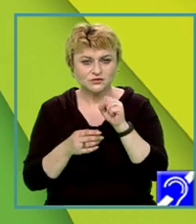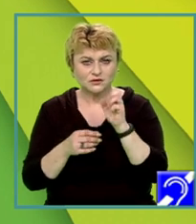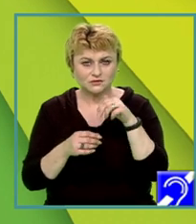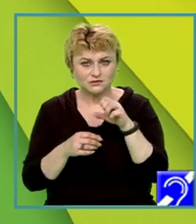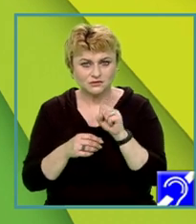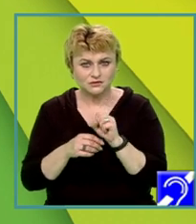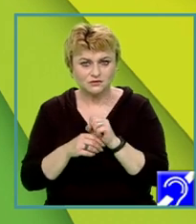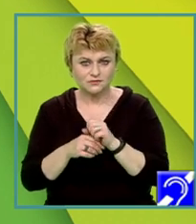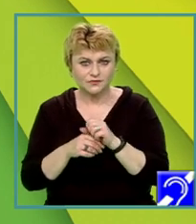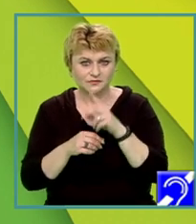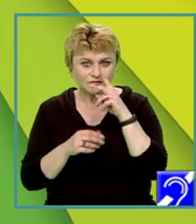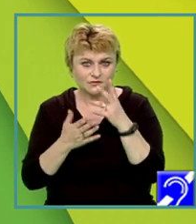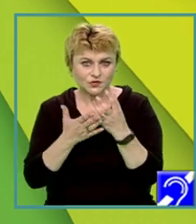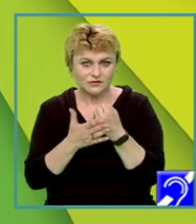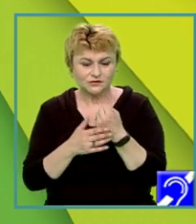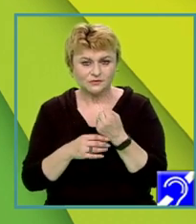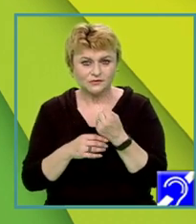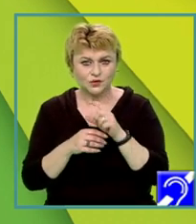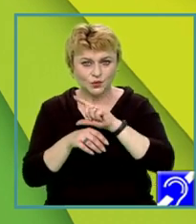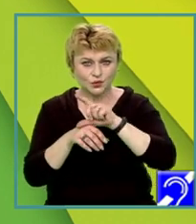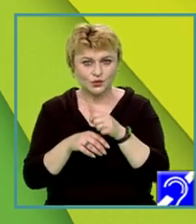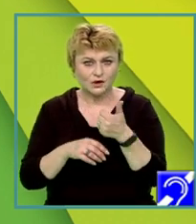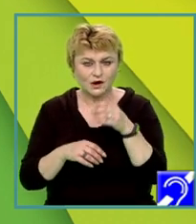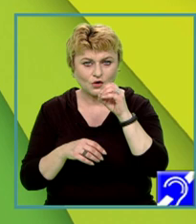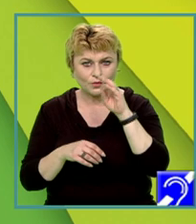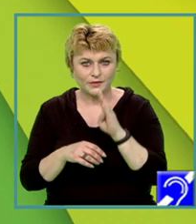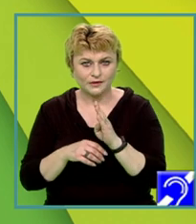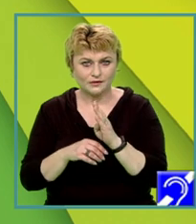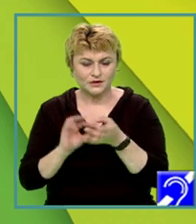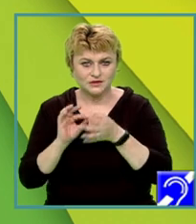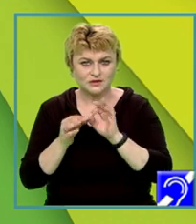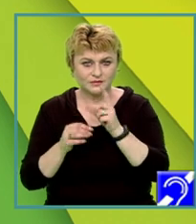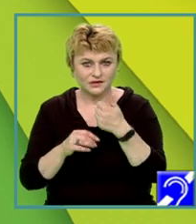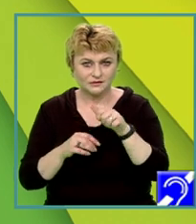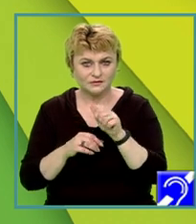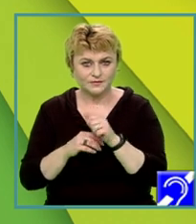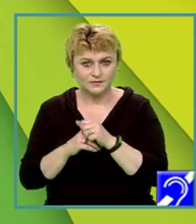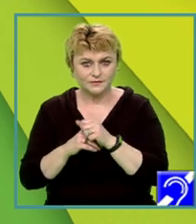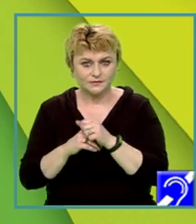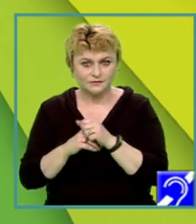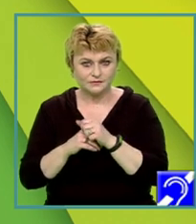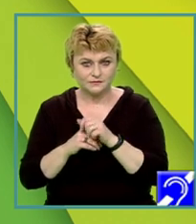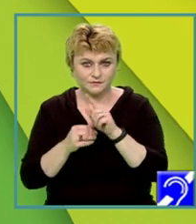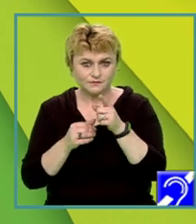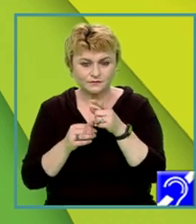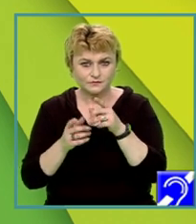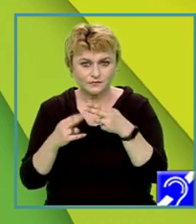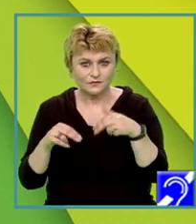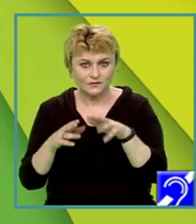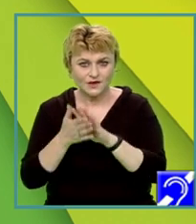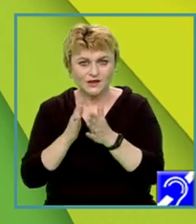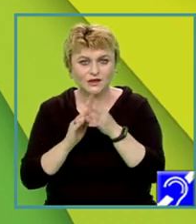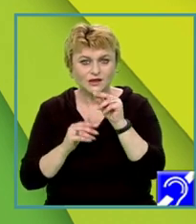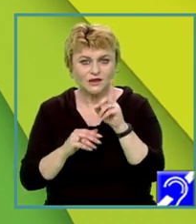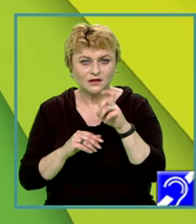om fiind bisectoarea unghiului a o b inseamna ca ea determina cu laturile